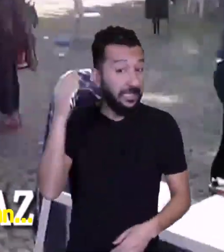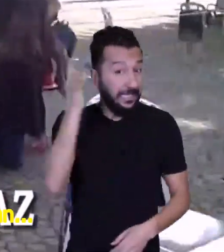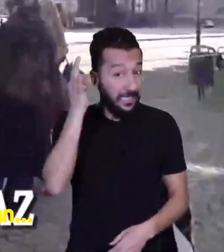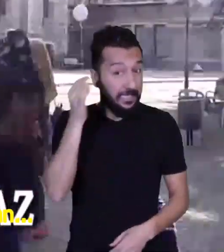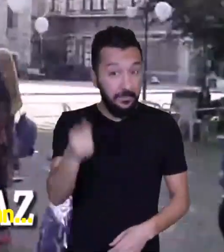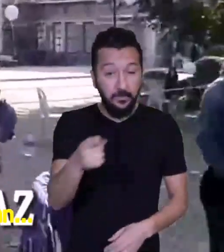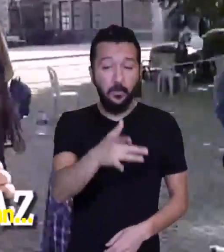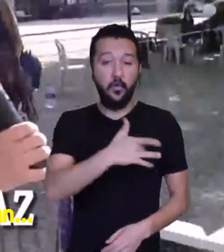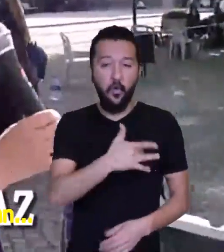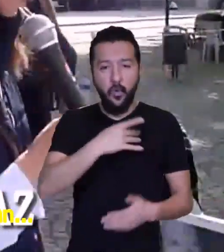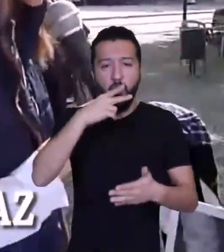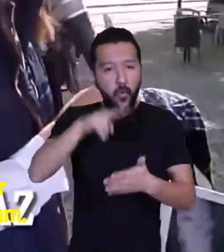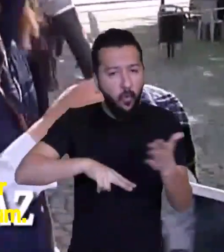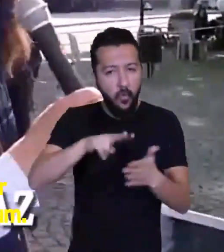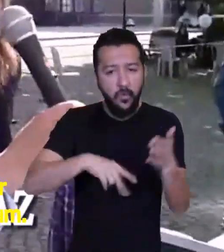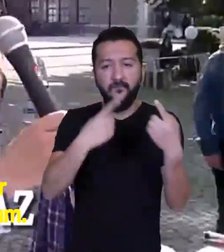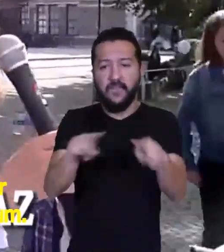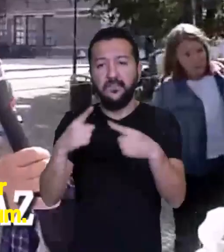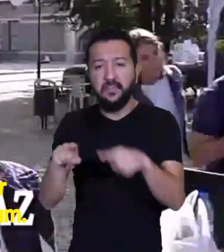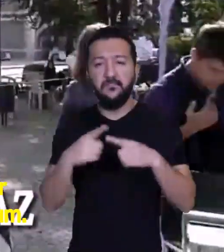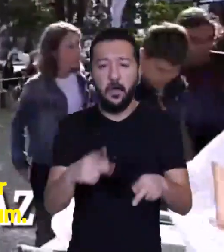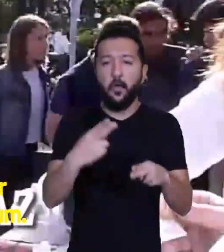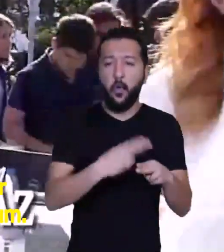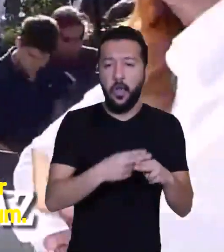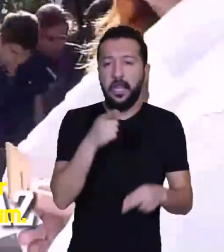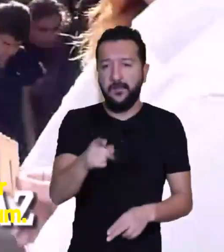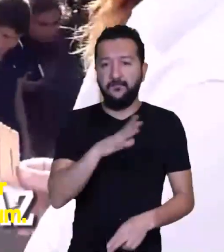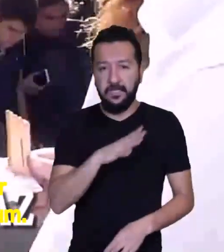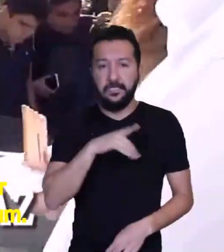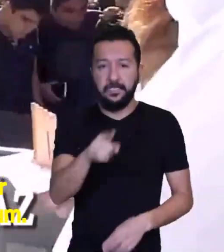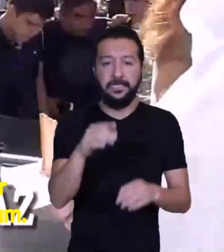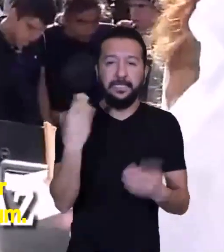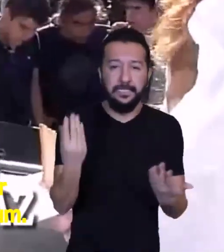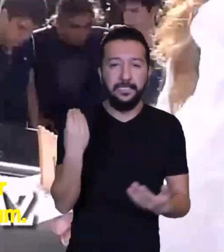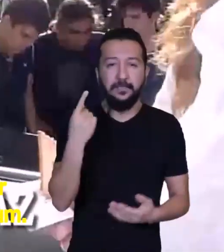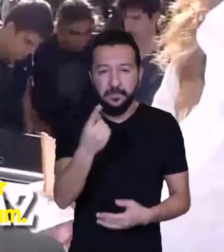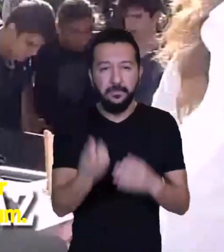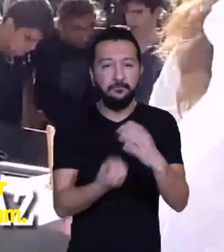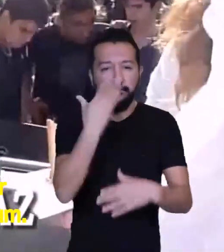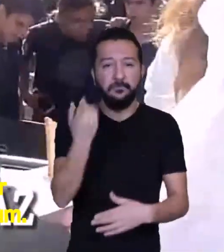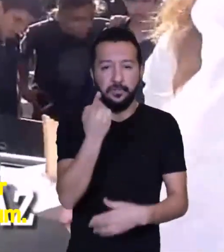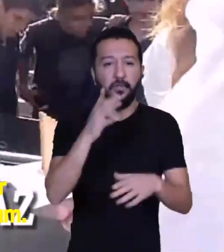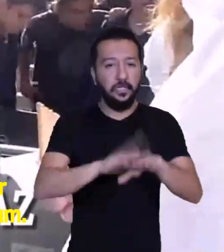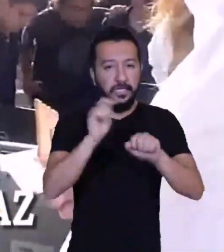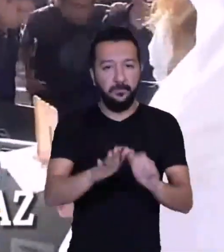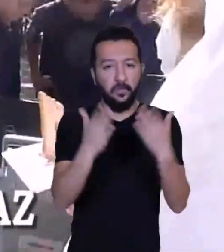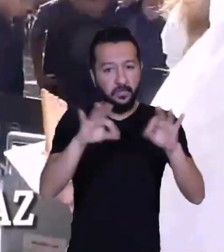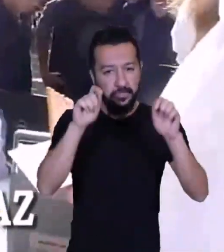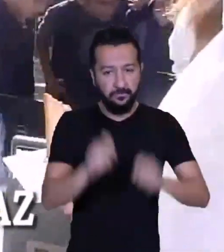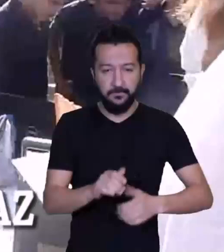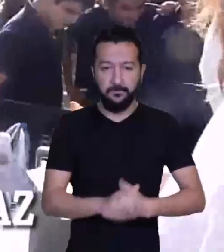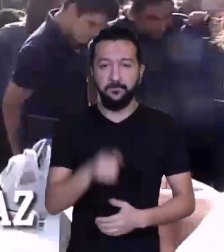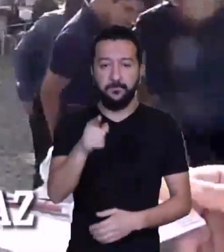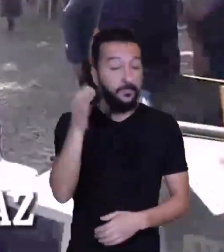dinlediğinizde gönüllü okuyuculardan çeşitli örnekler aldım ve yeni bir küçük kitapçık gibi bir şey oluşturdum.